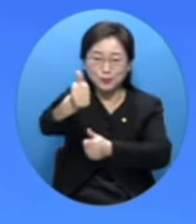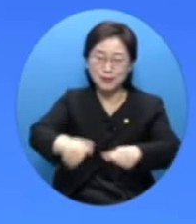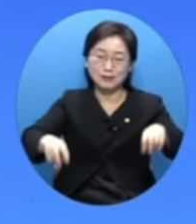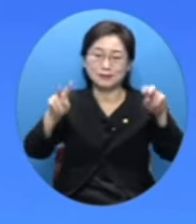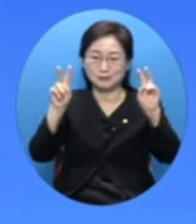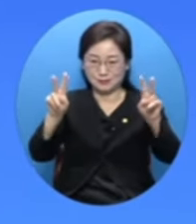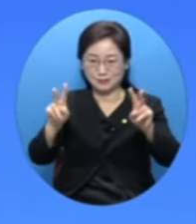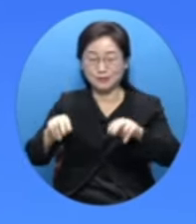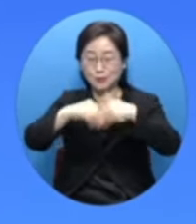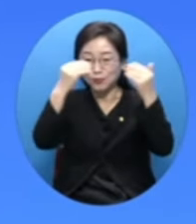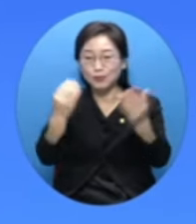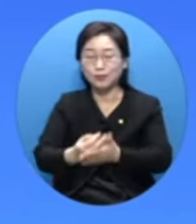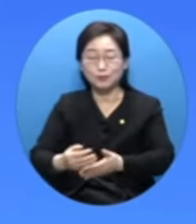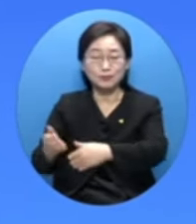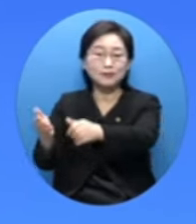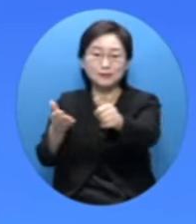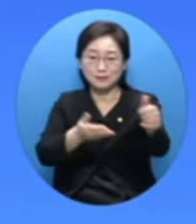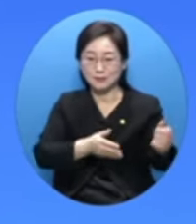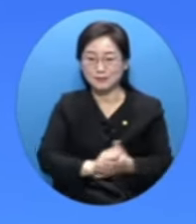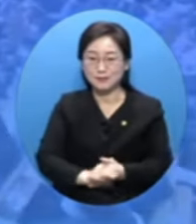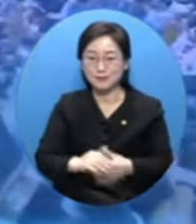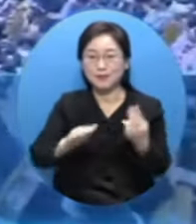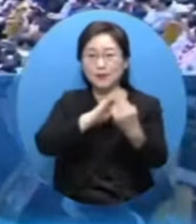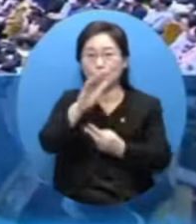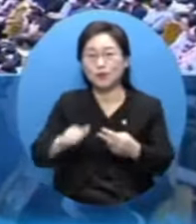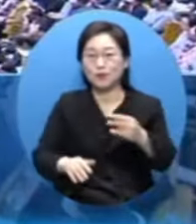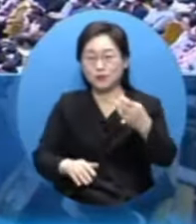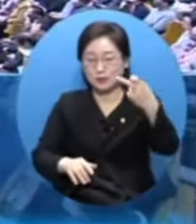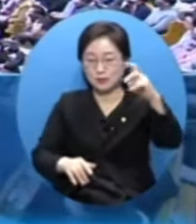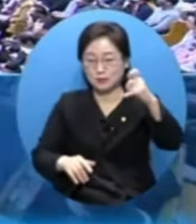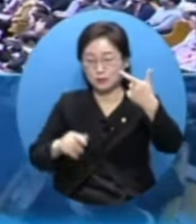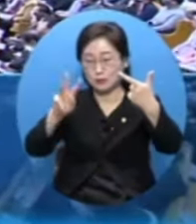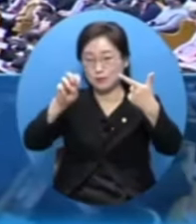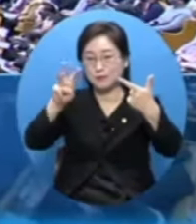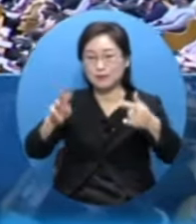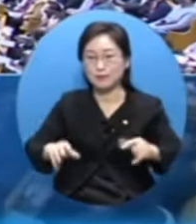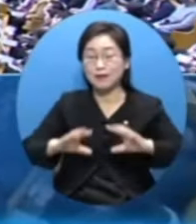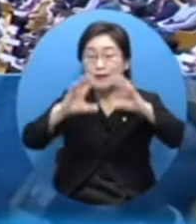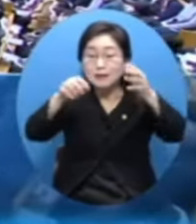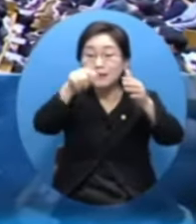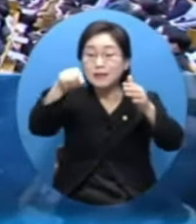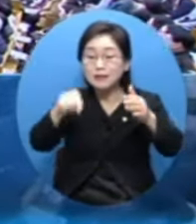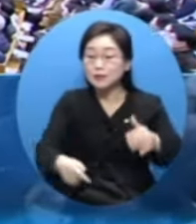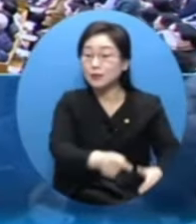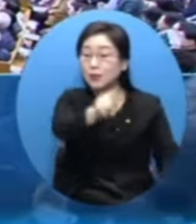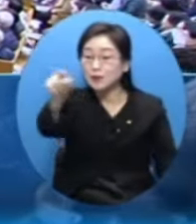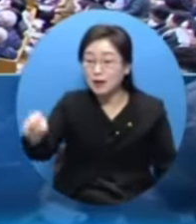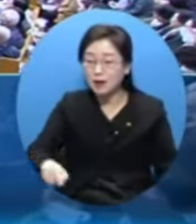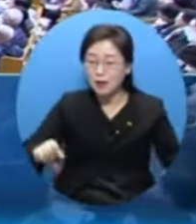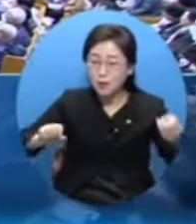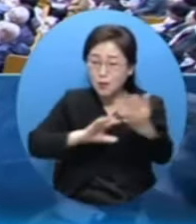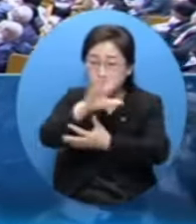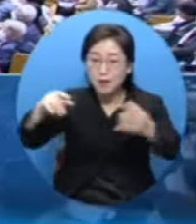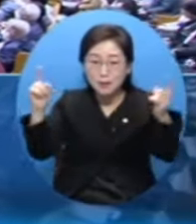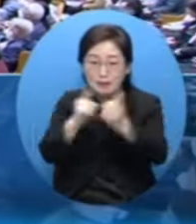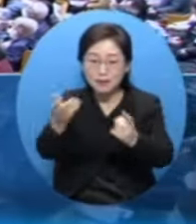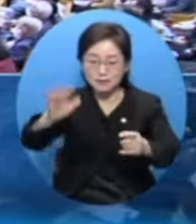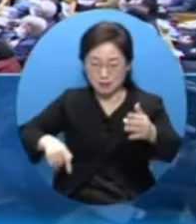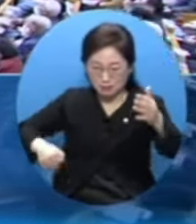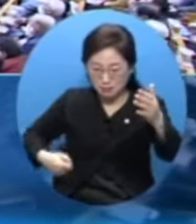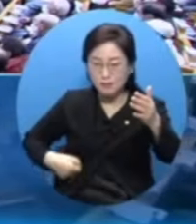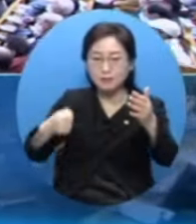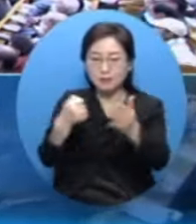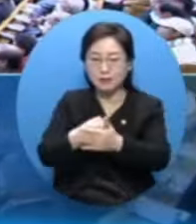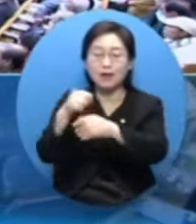승리하는 여러분 모두가 되기를 바랍니다. 요한복음 10장 33절을 말씀합니다. 세상에서는 너희가 환난을 당하나 담대하라.